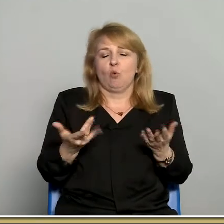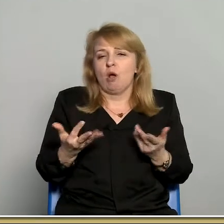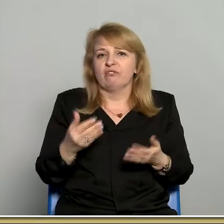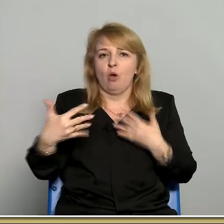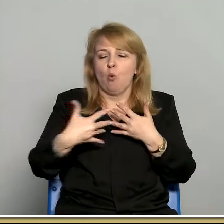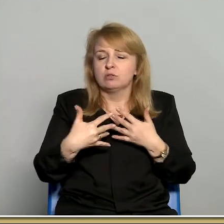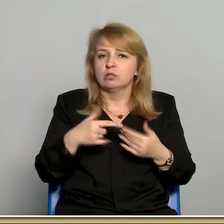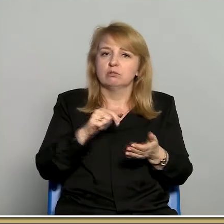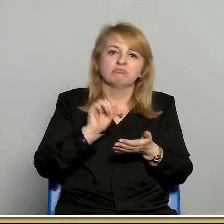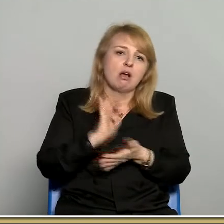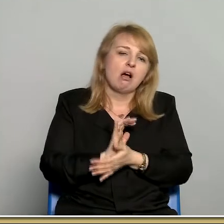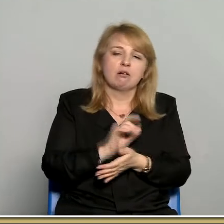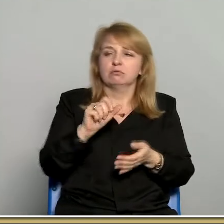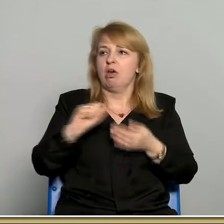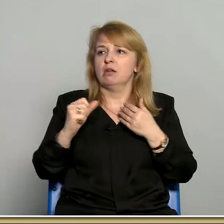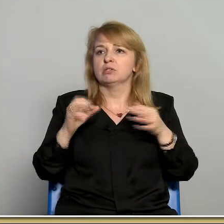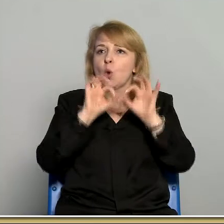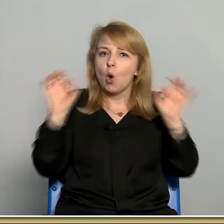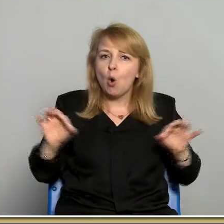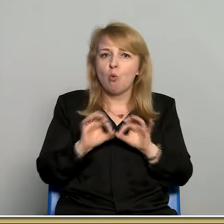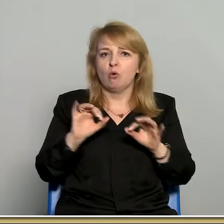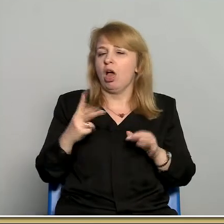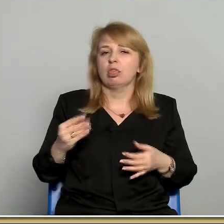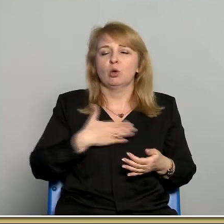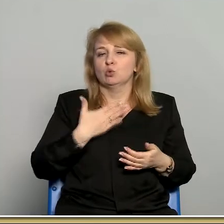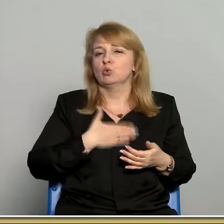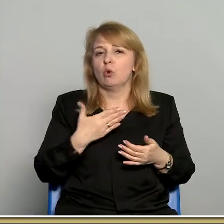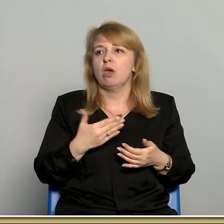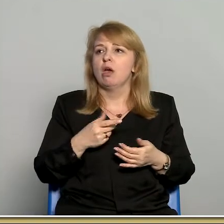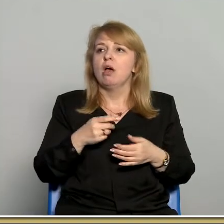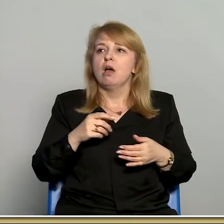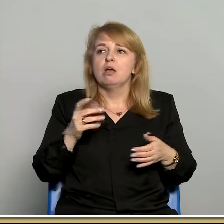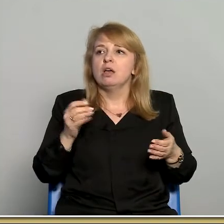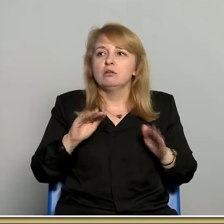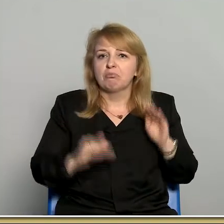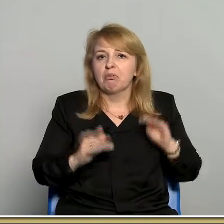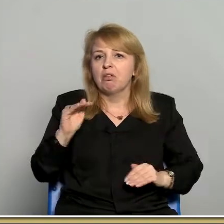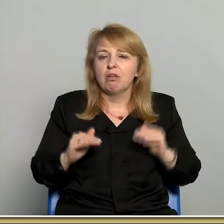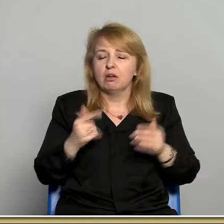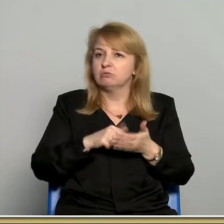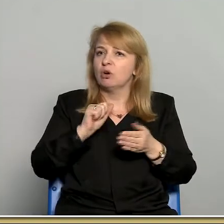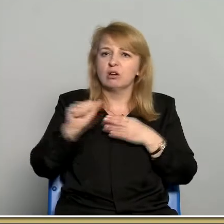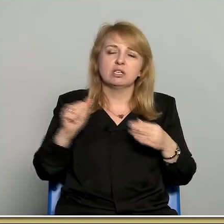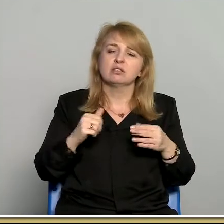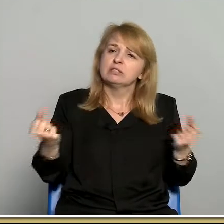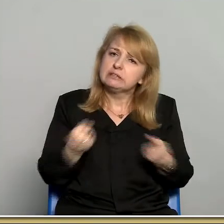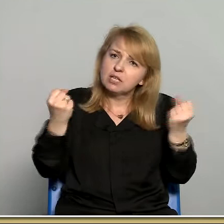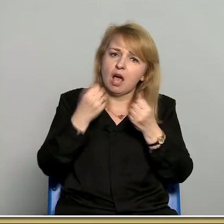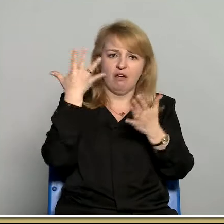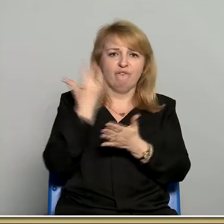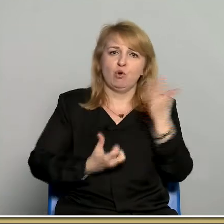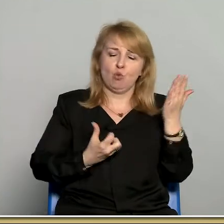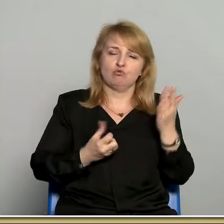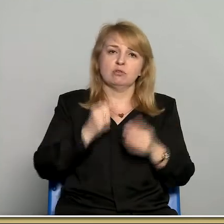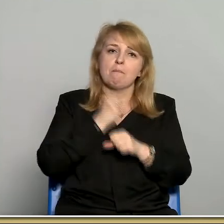które mają charakter zobiektywizowany, a nie subiektywny, nie wymagają specjalistycznej wiedzy eksperckiej. Będziemy starali się wykorzystywać